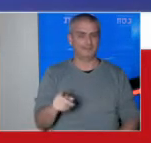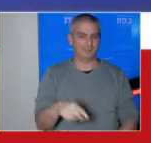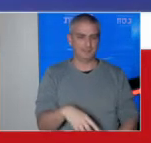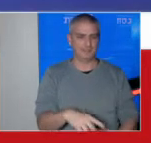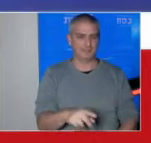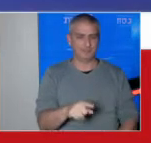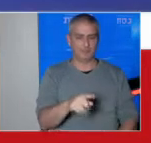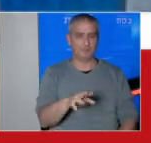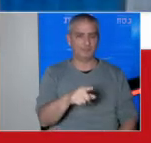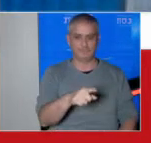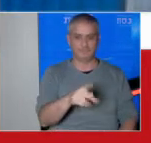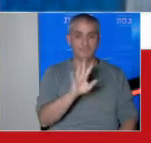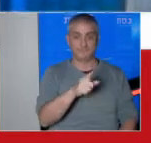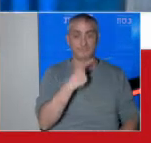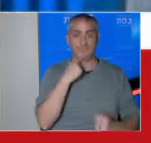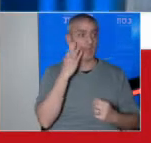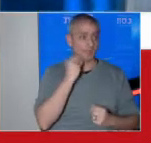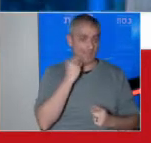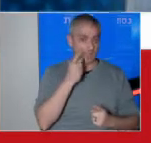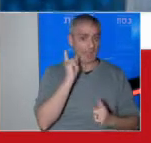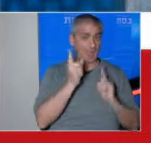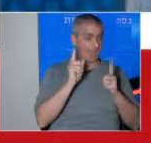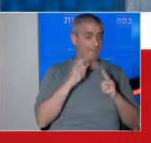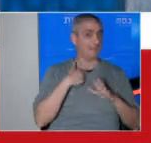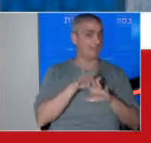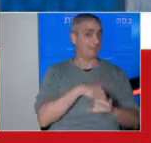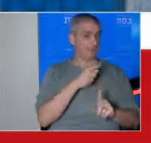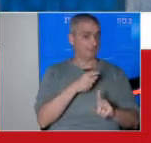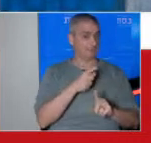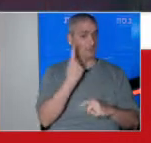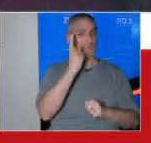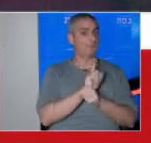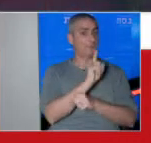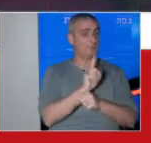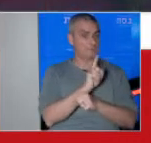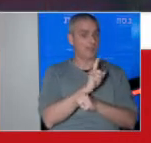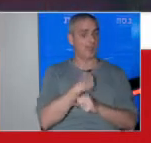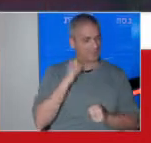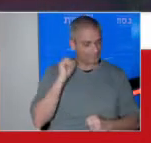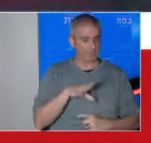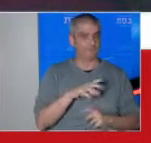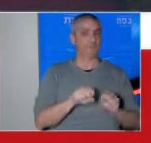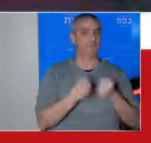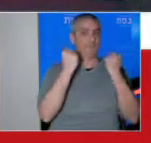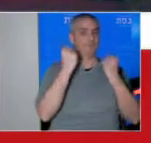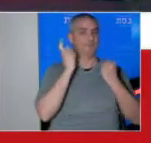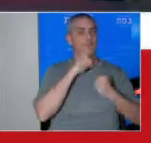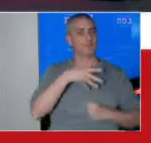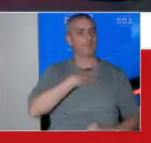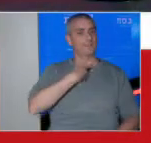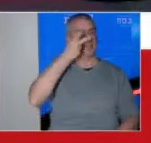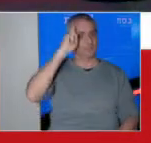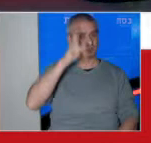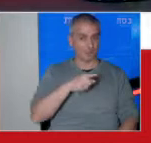אדיר, וכדורגל אני בעיקר צופה להנאה, אבל אני מרגיש שפעם בתקופה אנחנו מגיעים לשוקת השבורה הזאת שנקראת ביתר